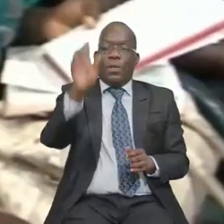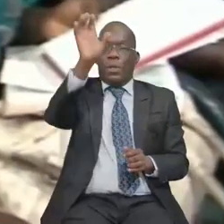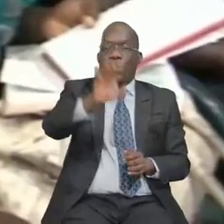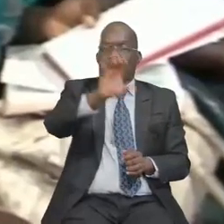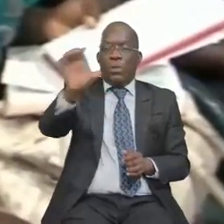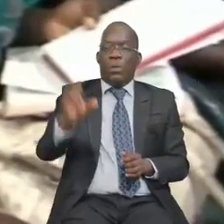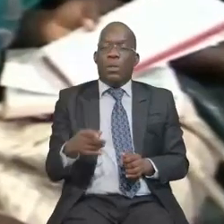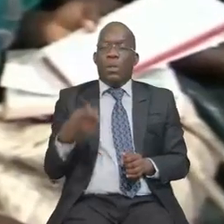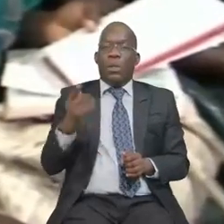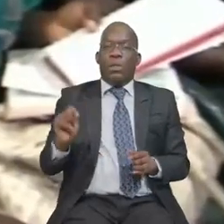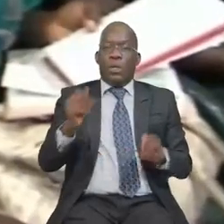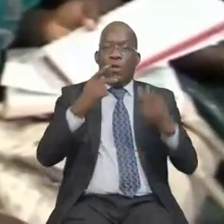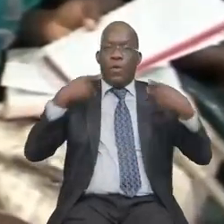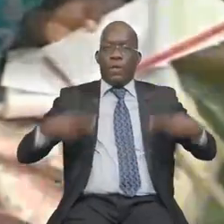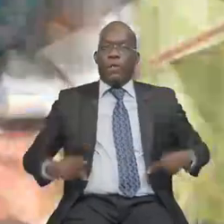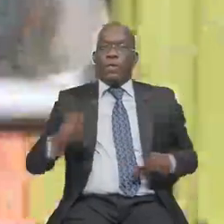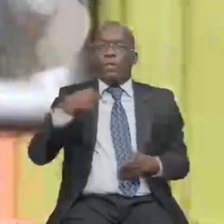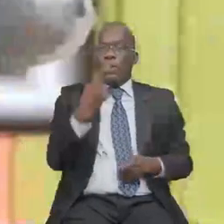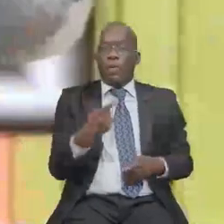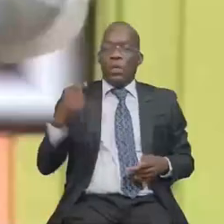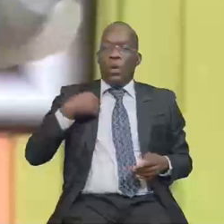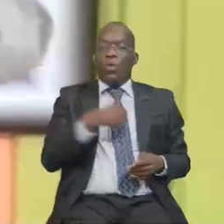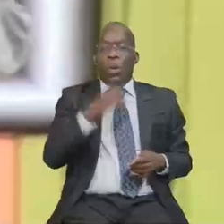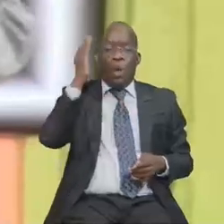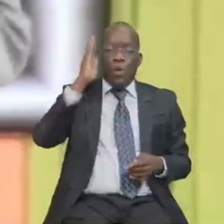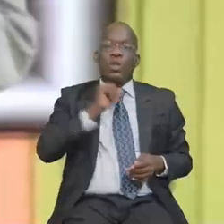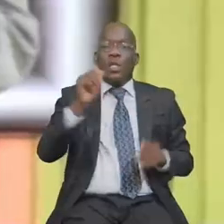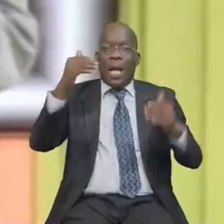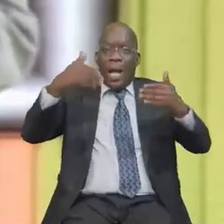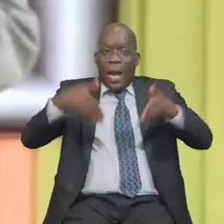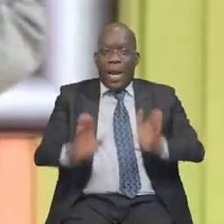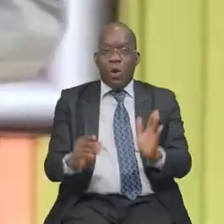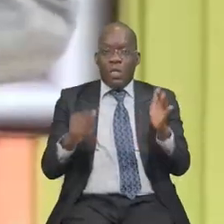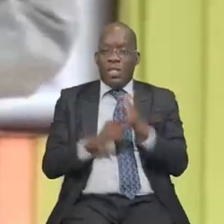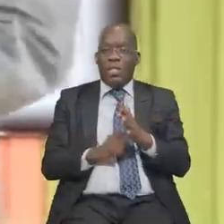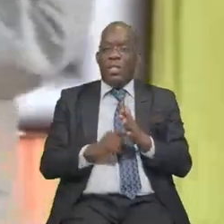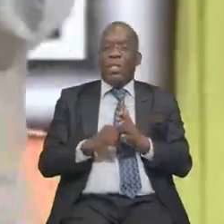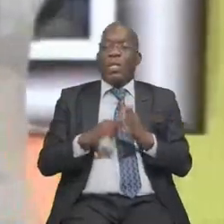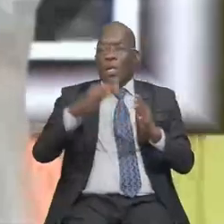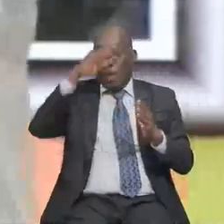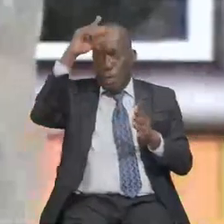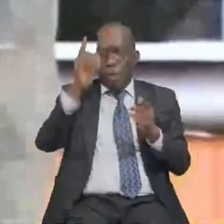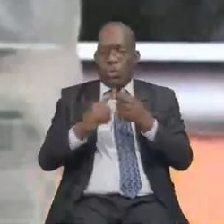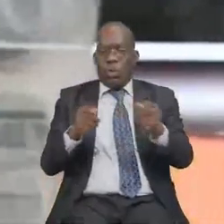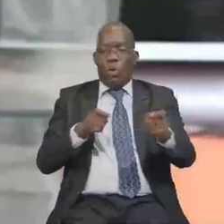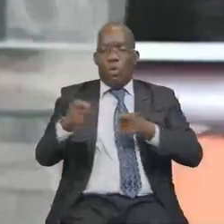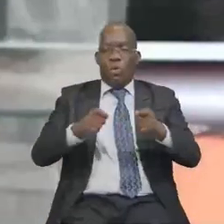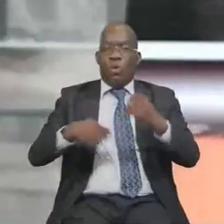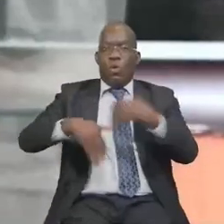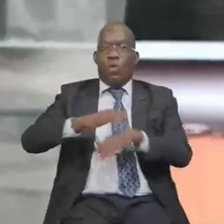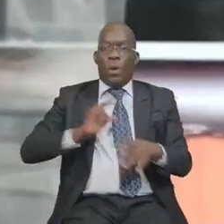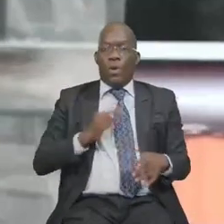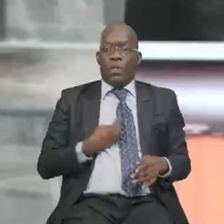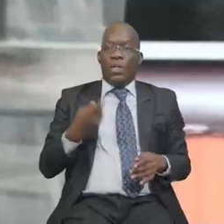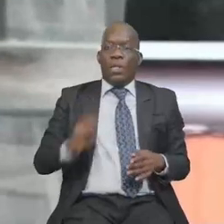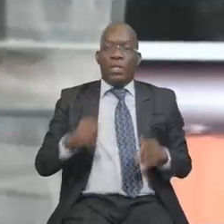Les pharisiens disent, nous ne voulons pas que cet homme règne sur nous. Les sadducéens disent, nous ne